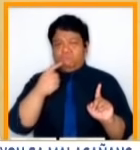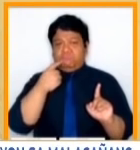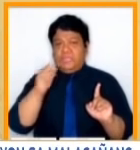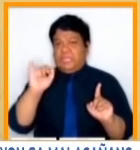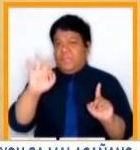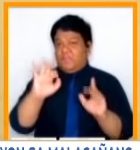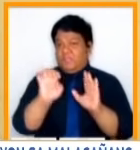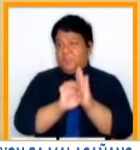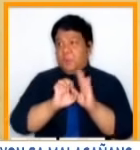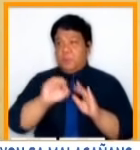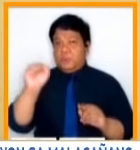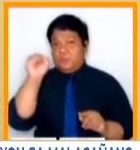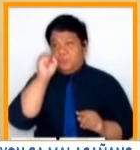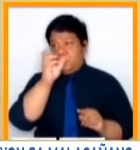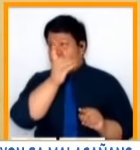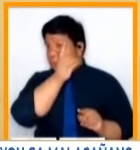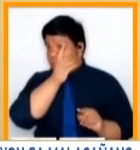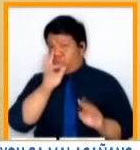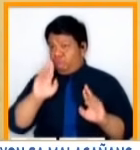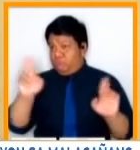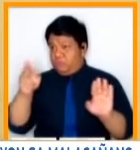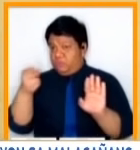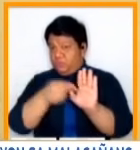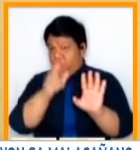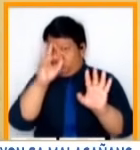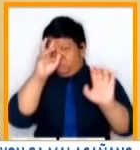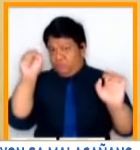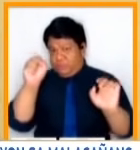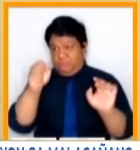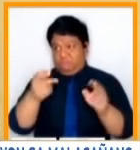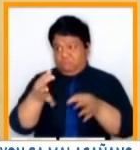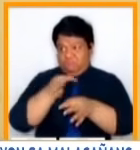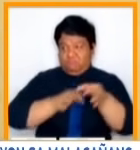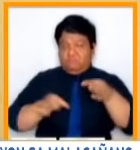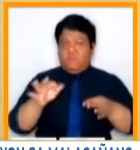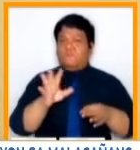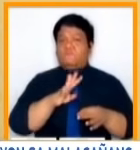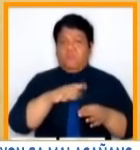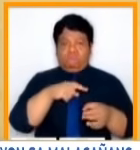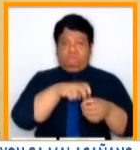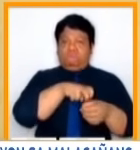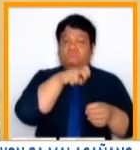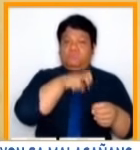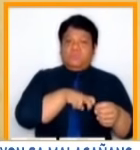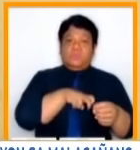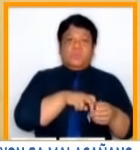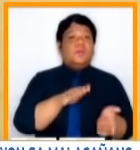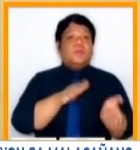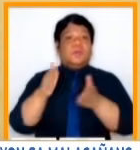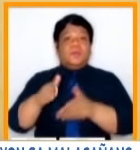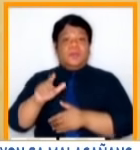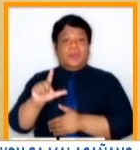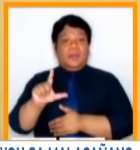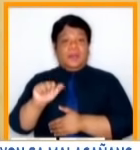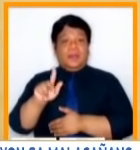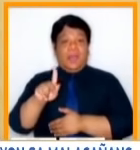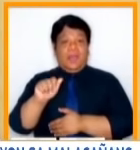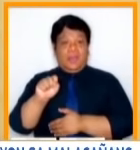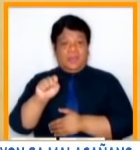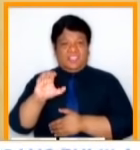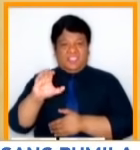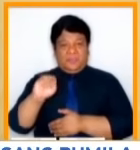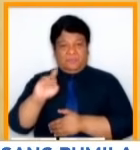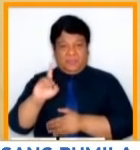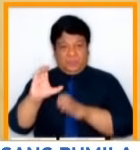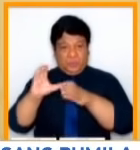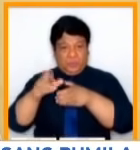Ang lakas CMD nagpasabi rin na iaatras nila ang kanilang pambato sakaling magdesisyon si Mayor Sara na maging standard